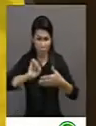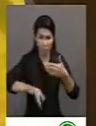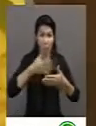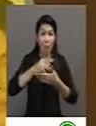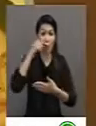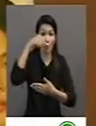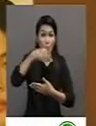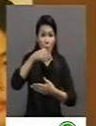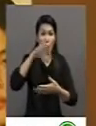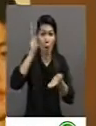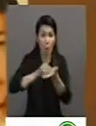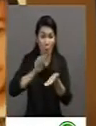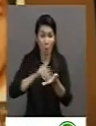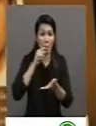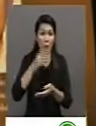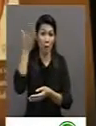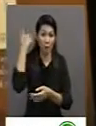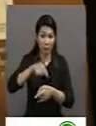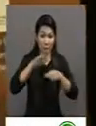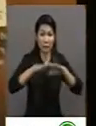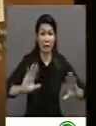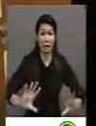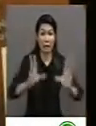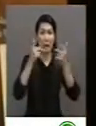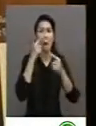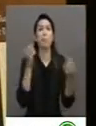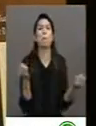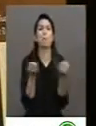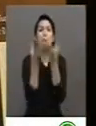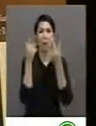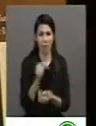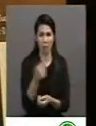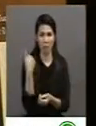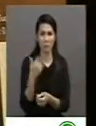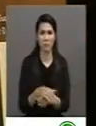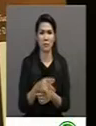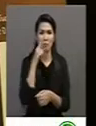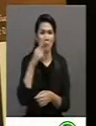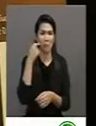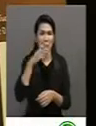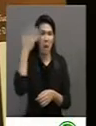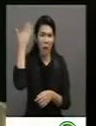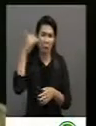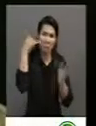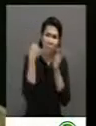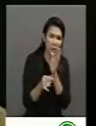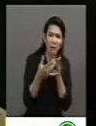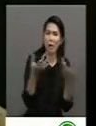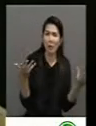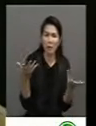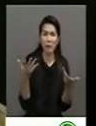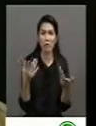ของเขาข้อมูลของเขามันขึ้นมาว่าเคยเป็นเด็กหายซึ่งมันเกิดผลกระทบมันเป็นความอาจจะเป็นความพลาดพลั้งในอดีตอะไรเงี้ยซึ่งตอนนี้